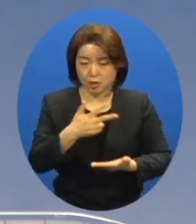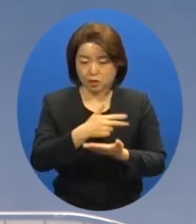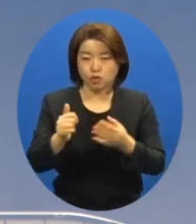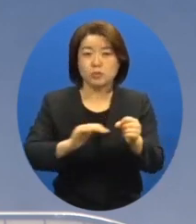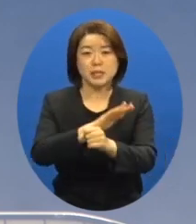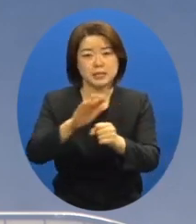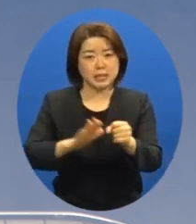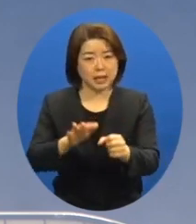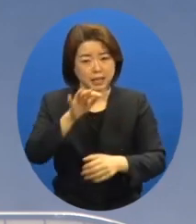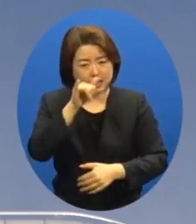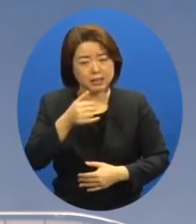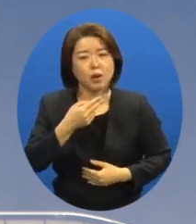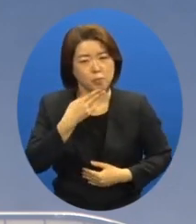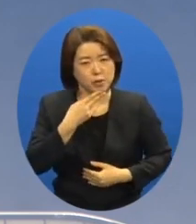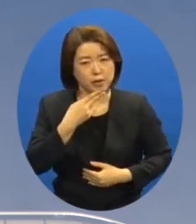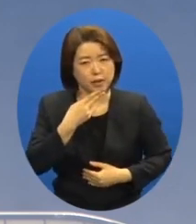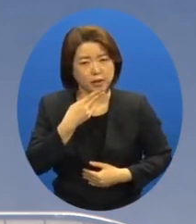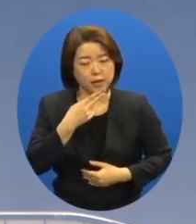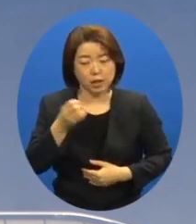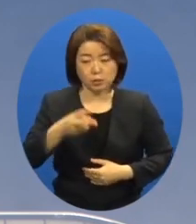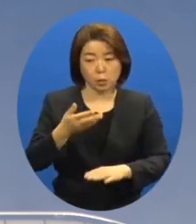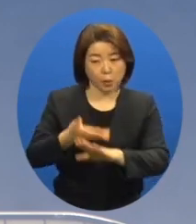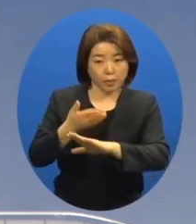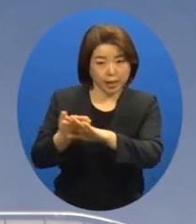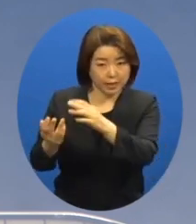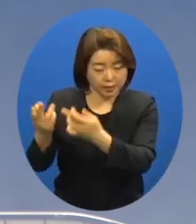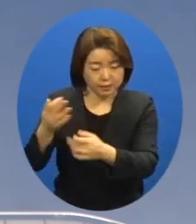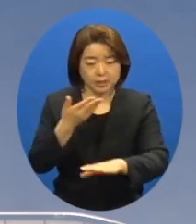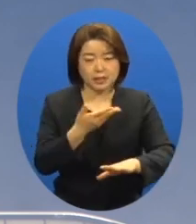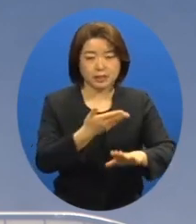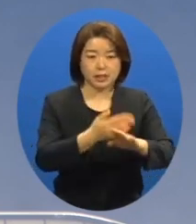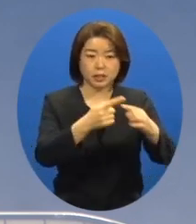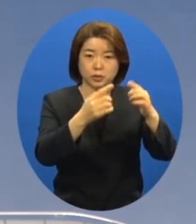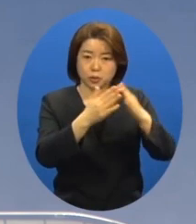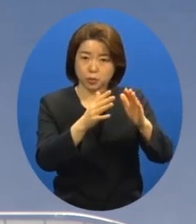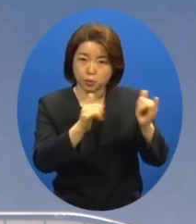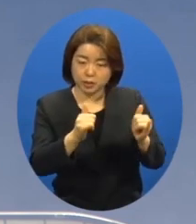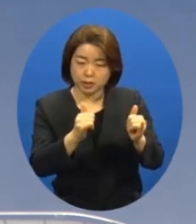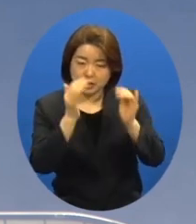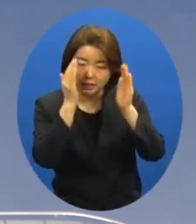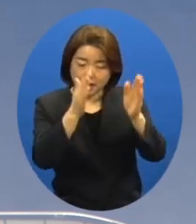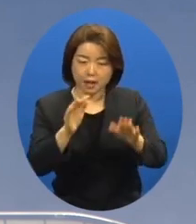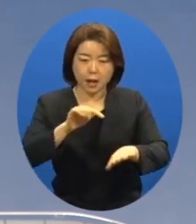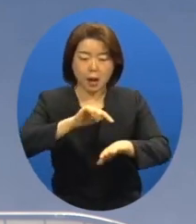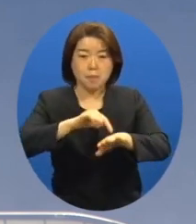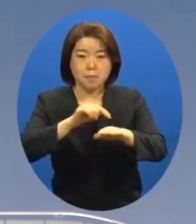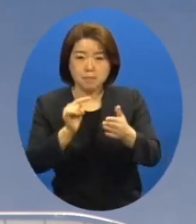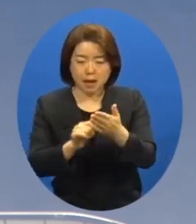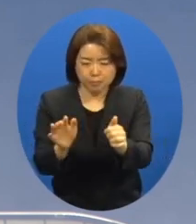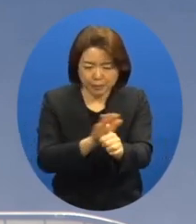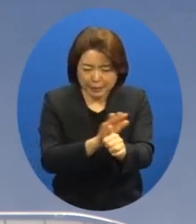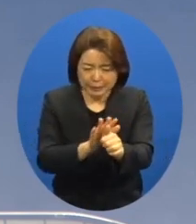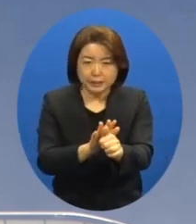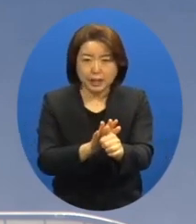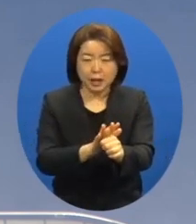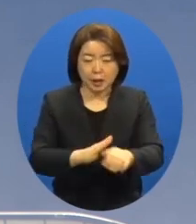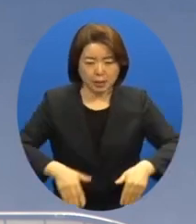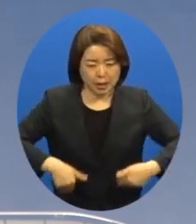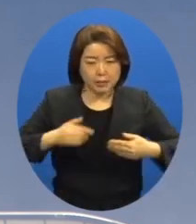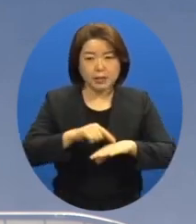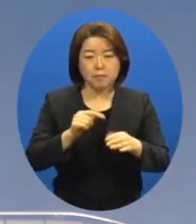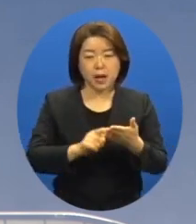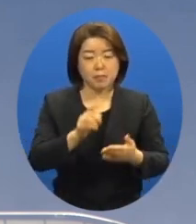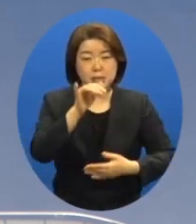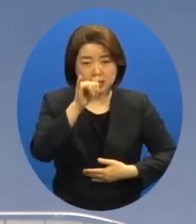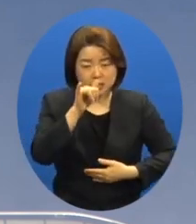사랑인가? 다른 형제, 다른 교인들을 향한 배려하는 마음, 따뜻한 마음이 있는가